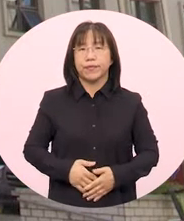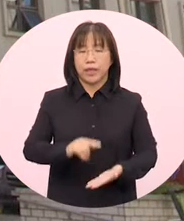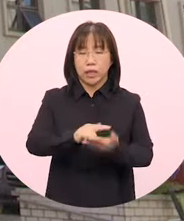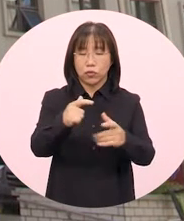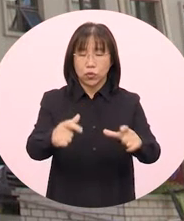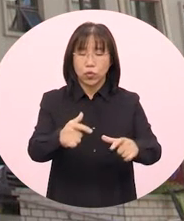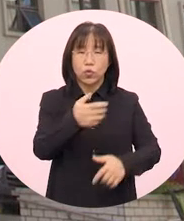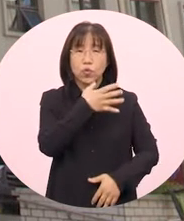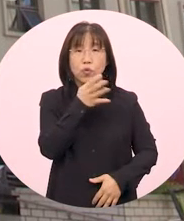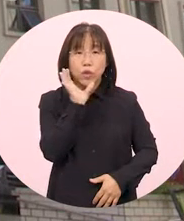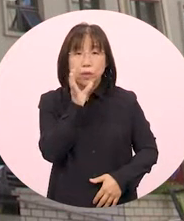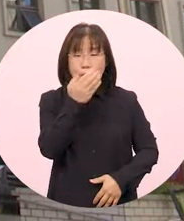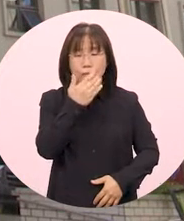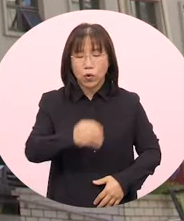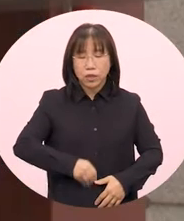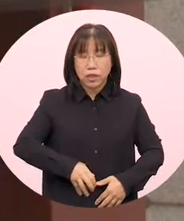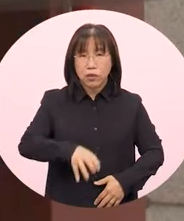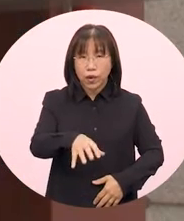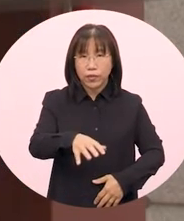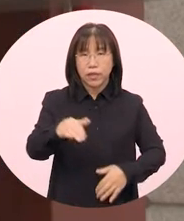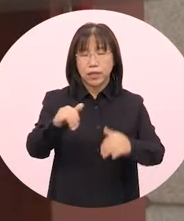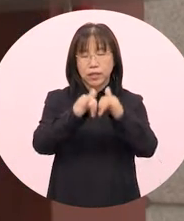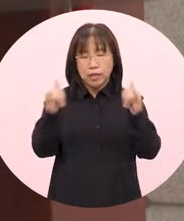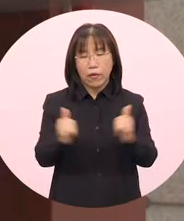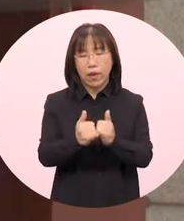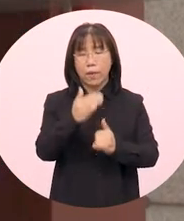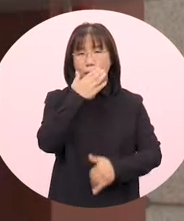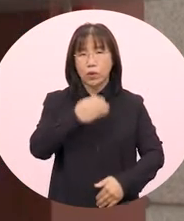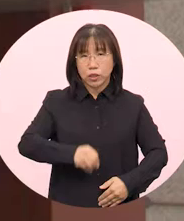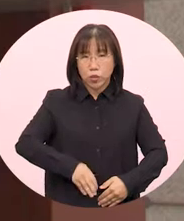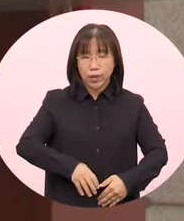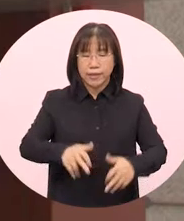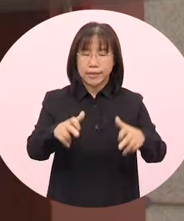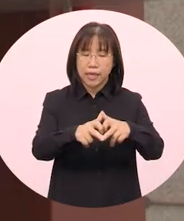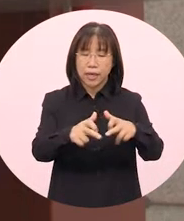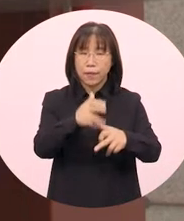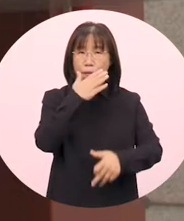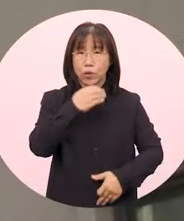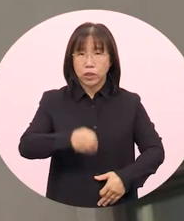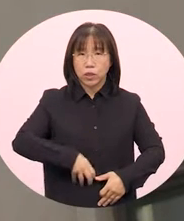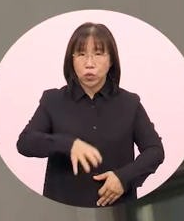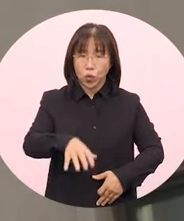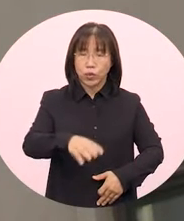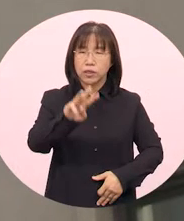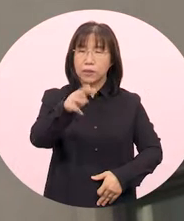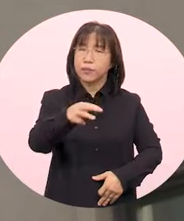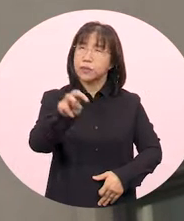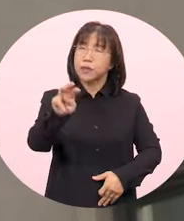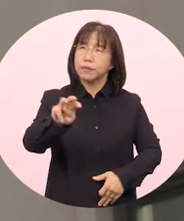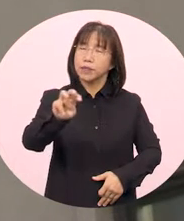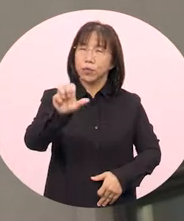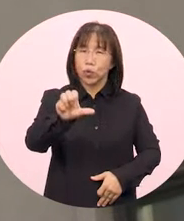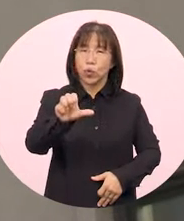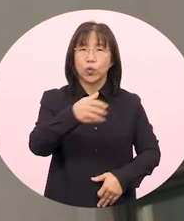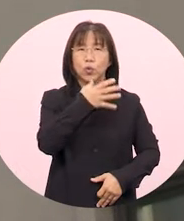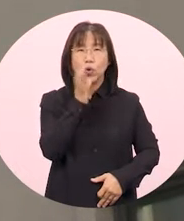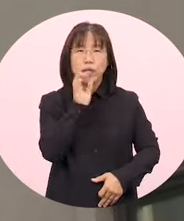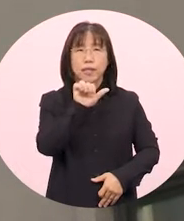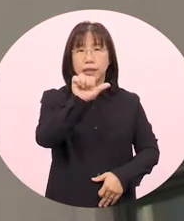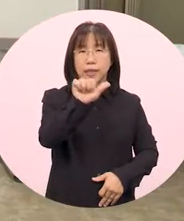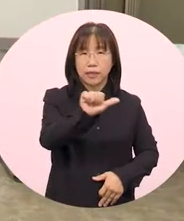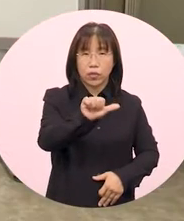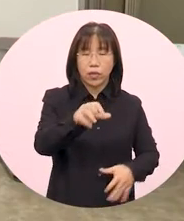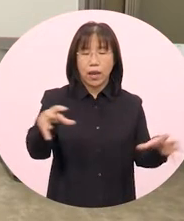강서구가 강서 노인종합복지관 등 종합사회복지관 10곳과 장애인복지시설 32곳, 노인복지시설 5곳